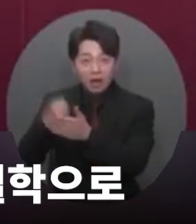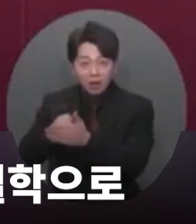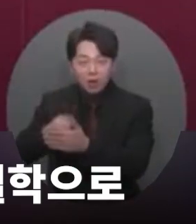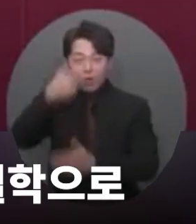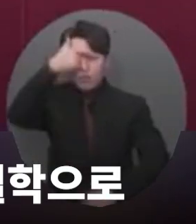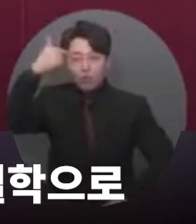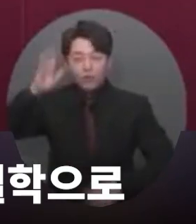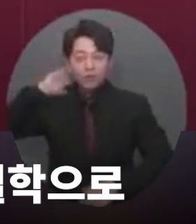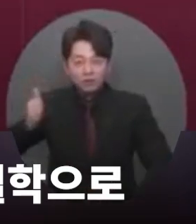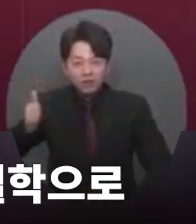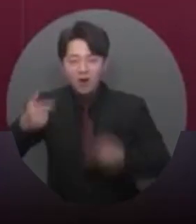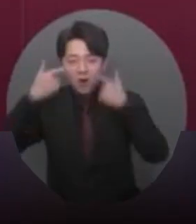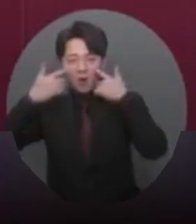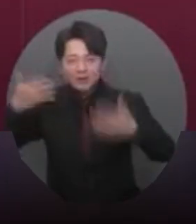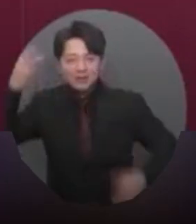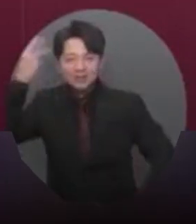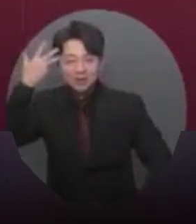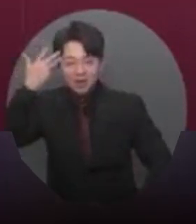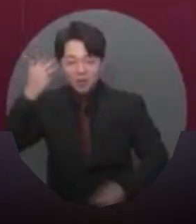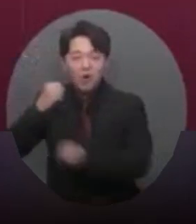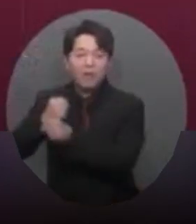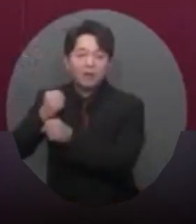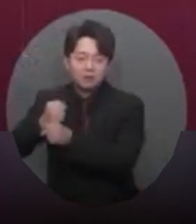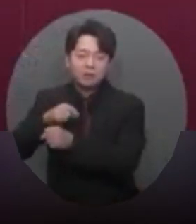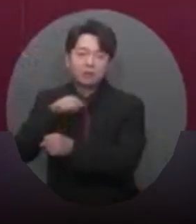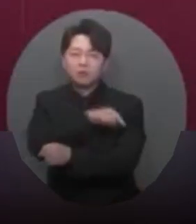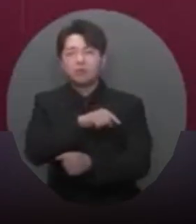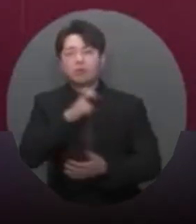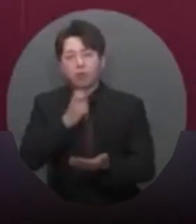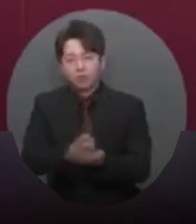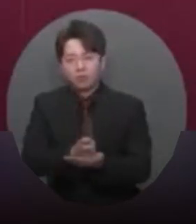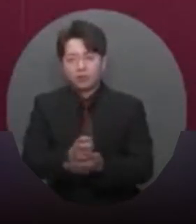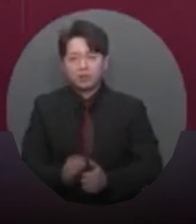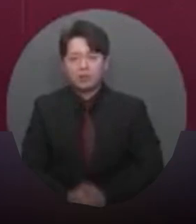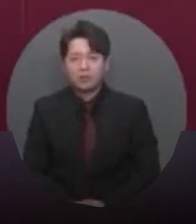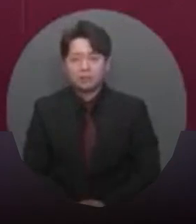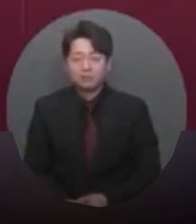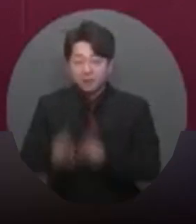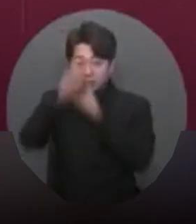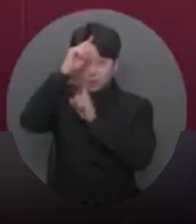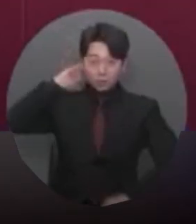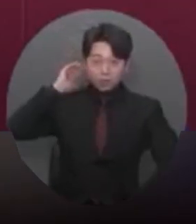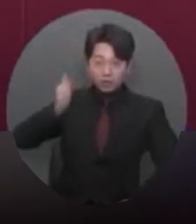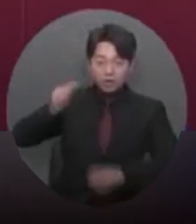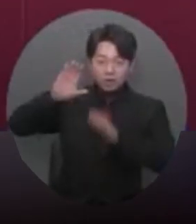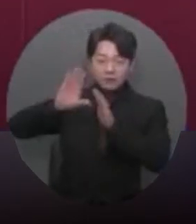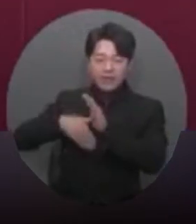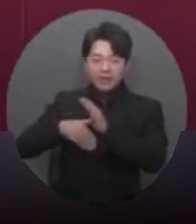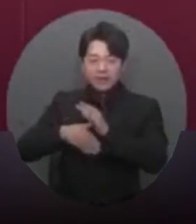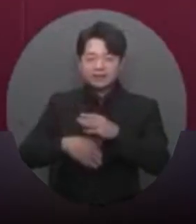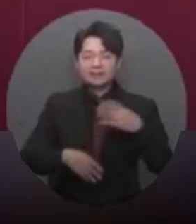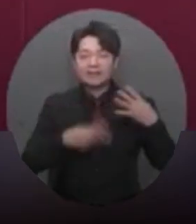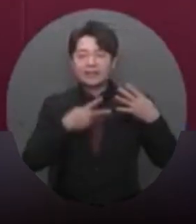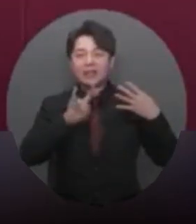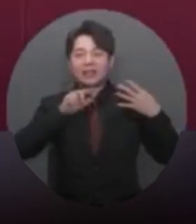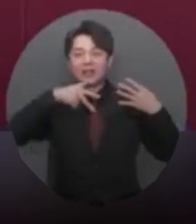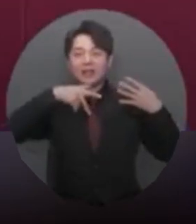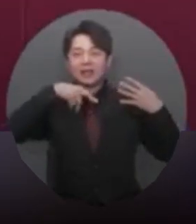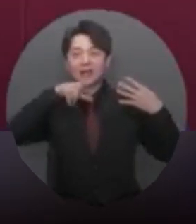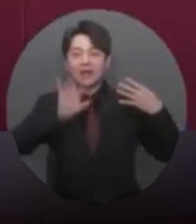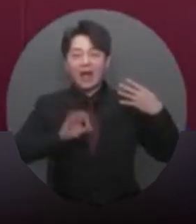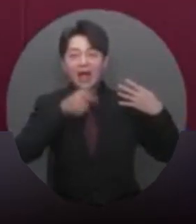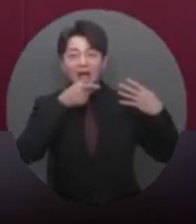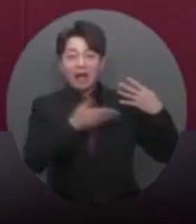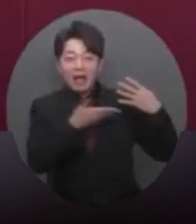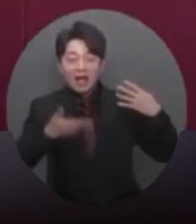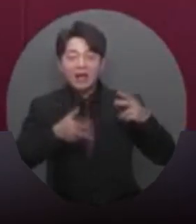원칙이 자 확고한 철학으로 만들어냈습니다 이명박 정부 시절에 4대강 사업 께 꼼수 를 동원해서 예타 지도를